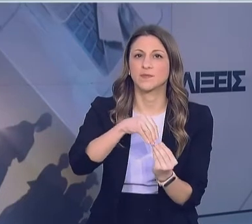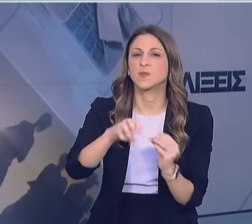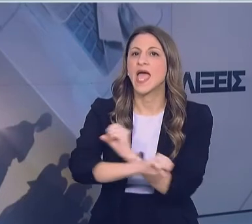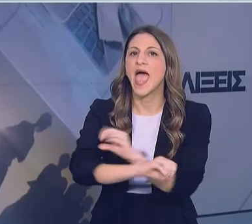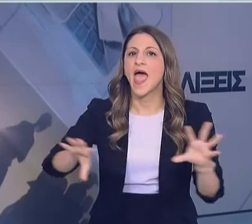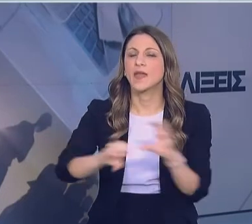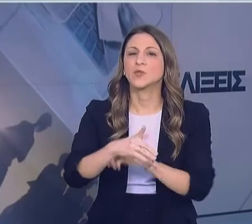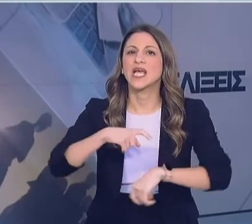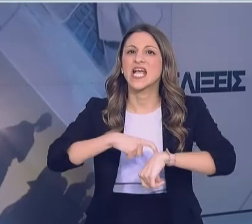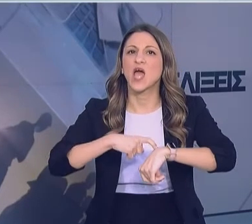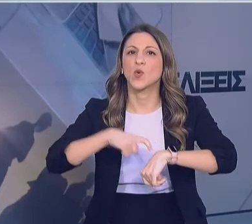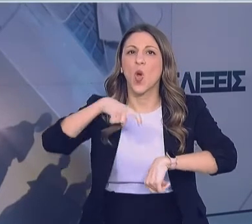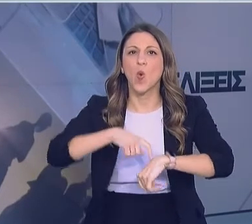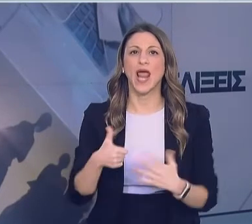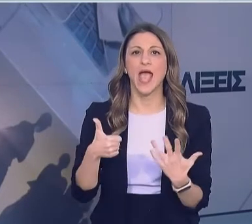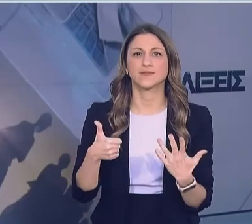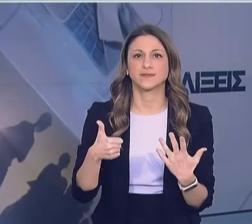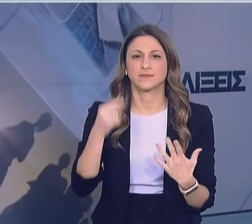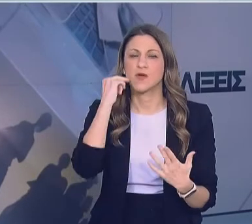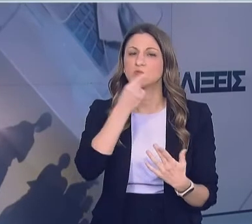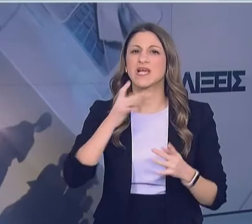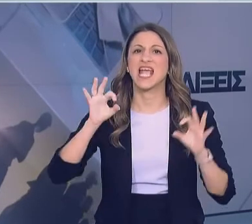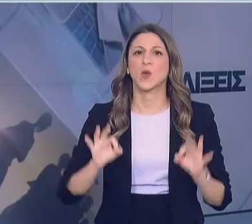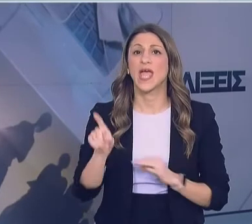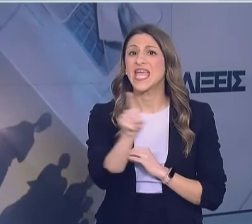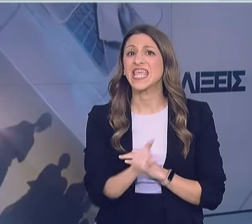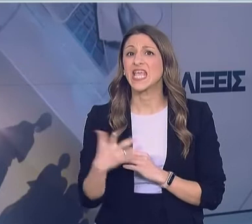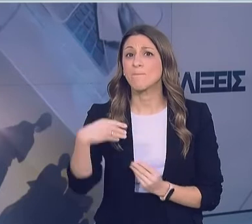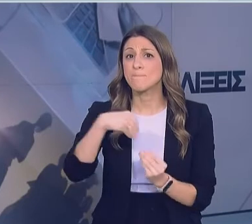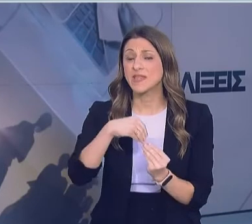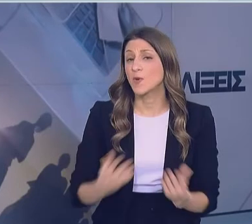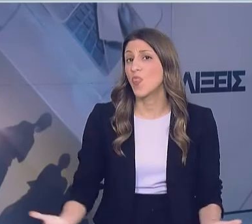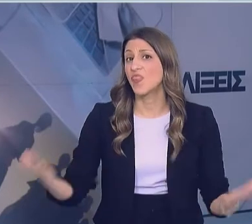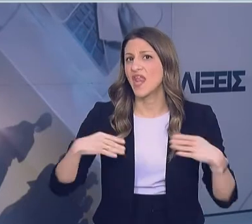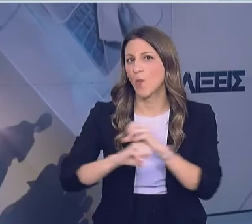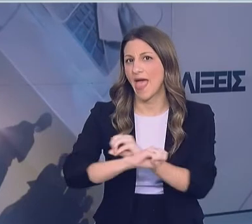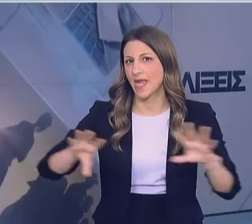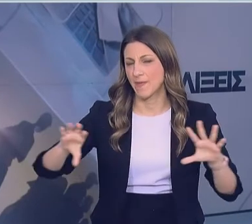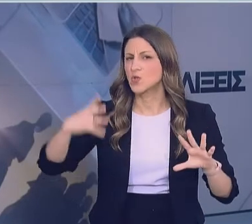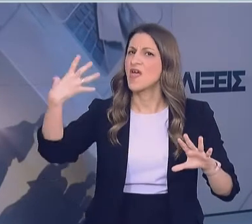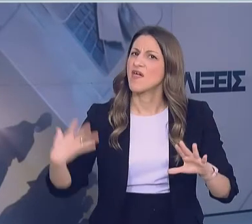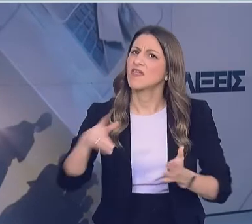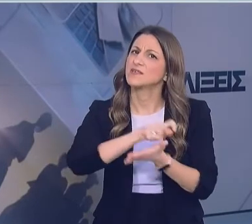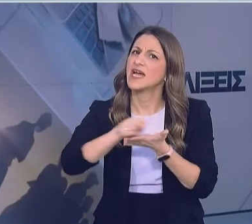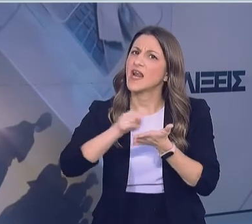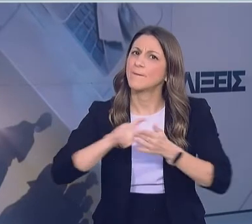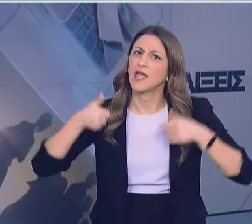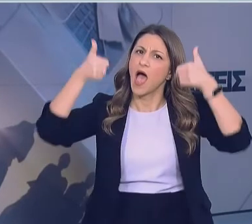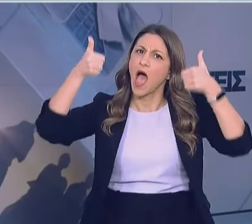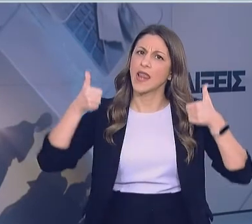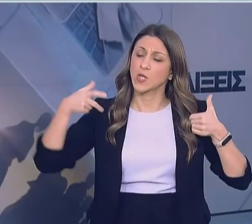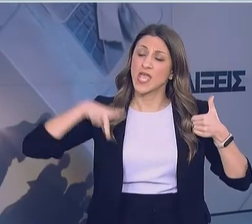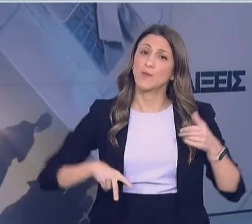θα πραγματοποιηθεί κανονικά στις 6 το απόγευμα. Την Κυριακή 5 Απριλίου δεν θα πραγματοποιηθεί και θα εκδοθεί γραπτή ανακοίνωση από το Υπουργείο